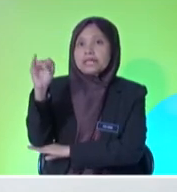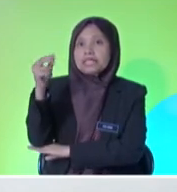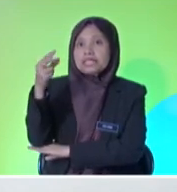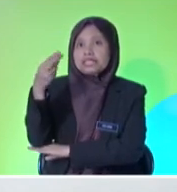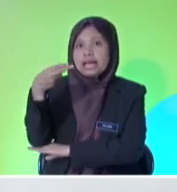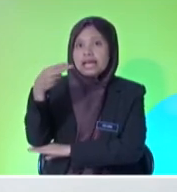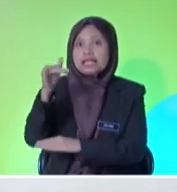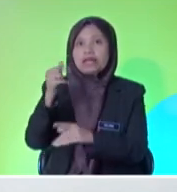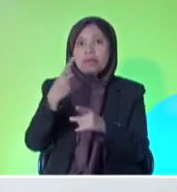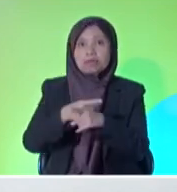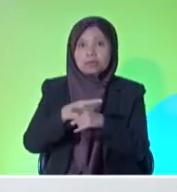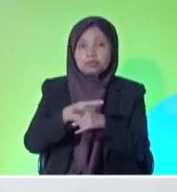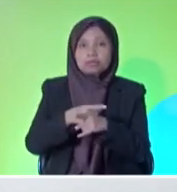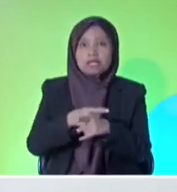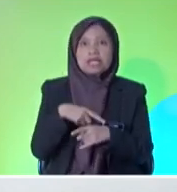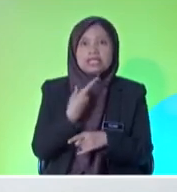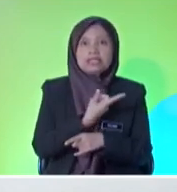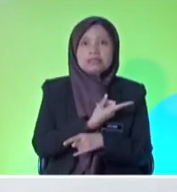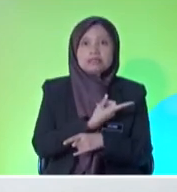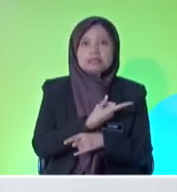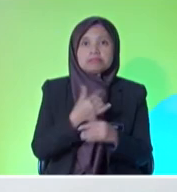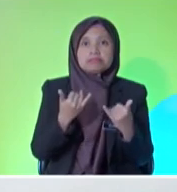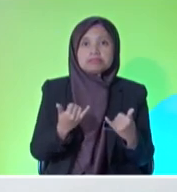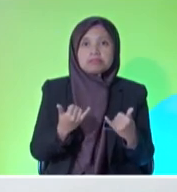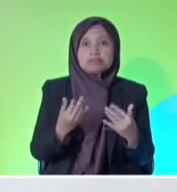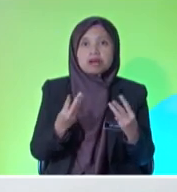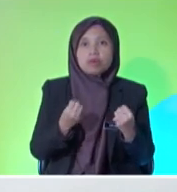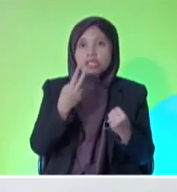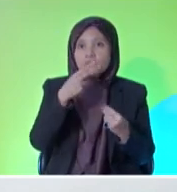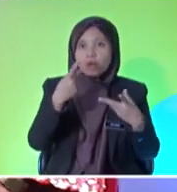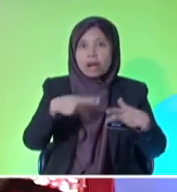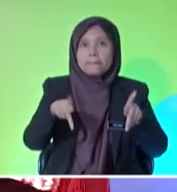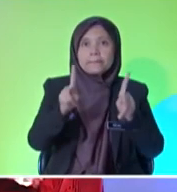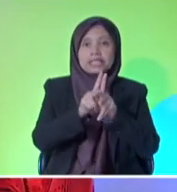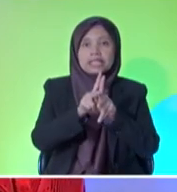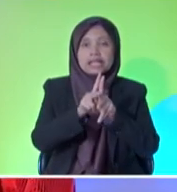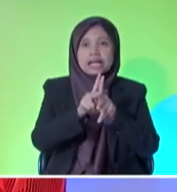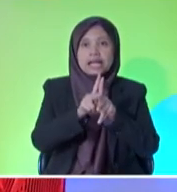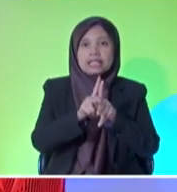pembelajaran kita oke kita harus sekarang nanti mau kepentingan tumbuhan